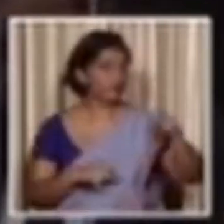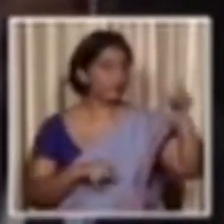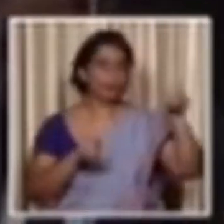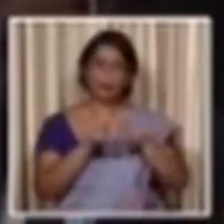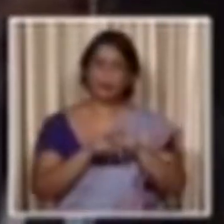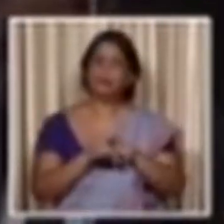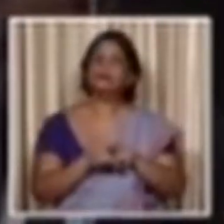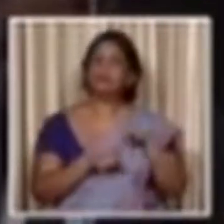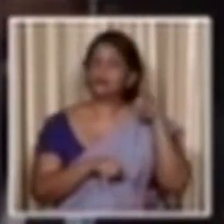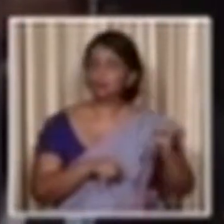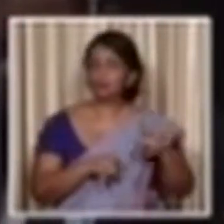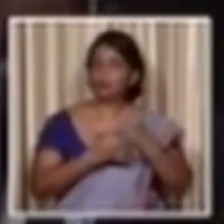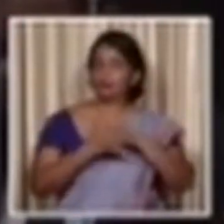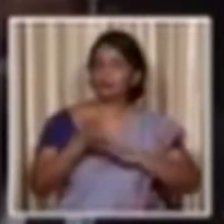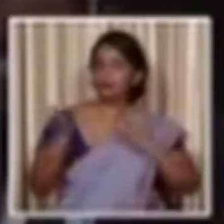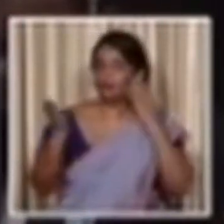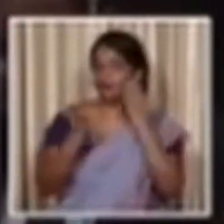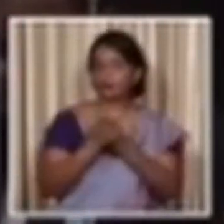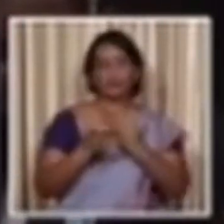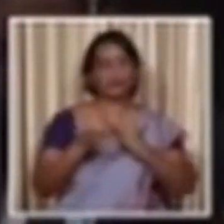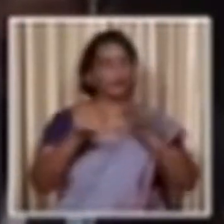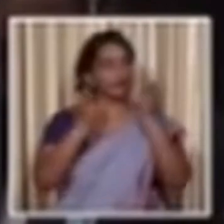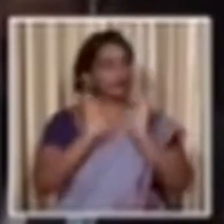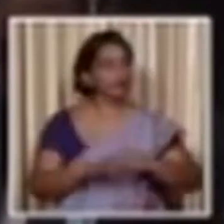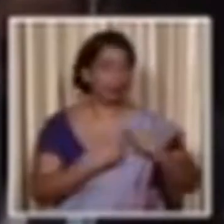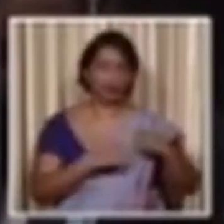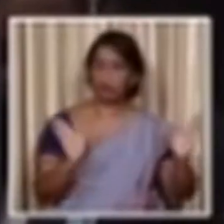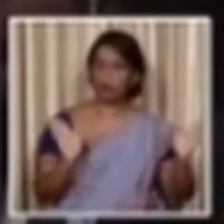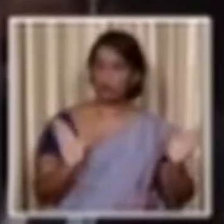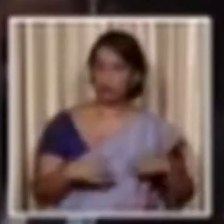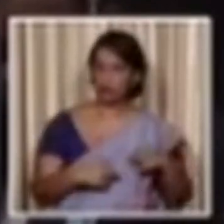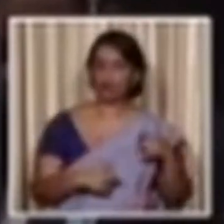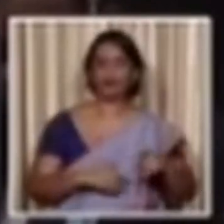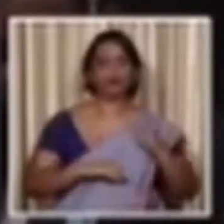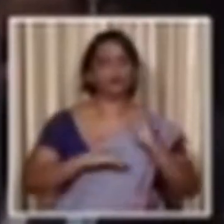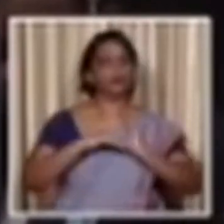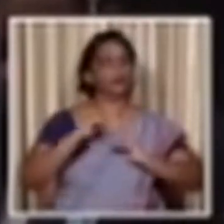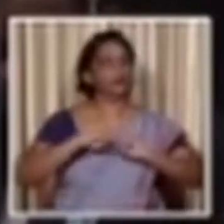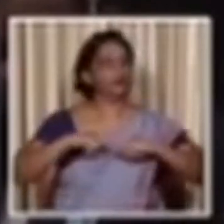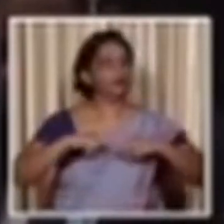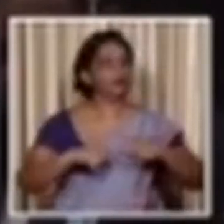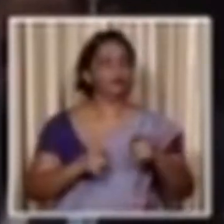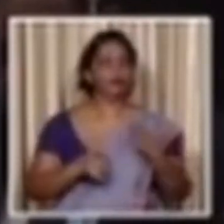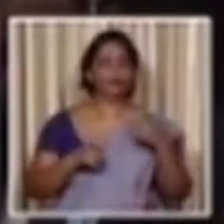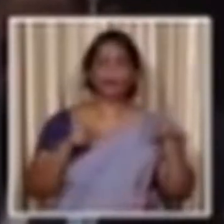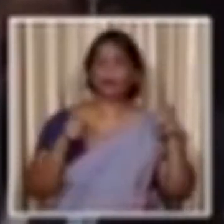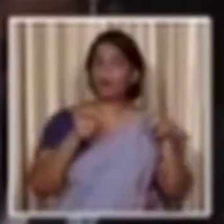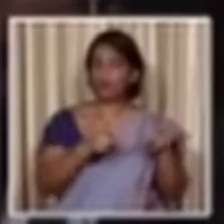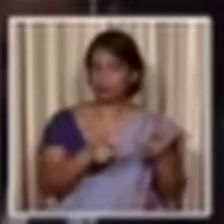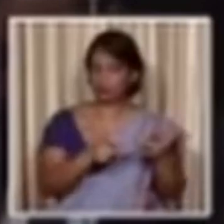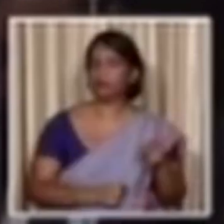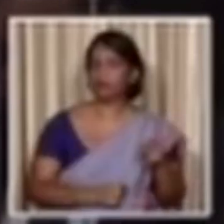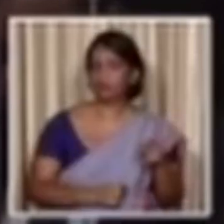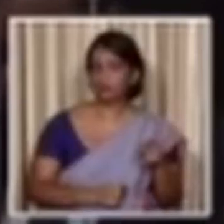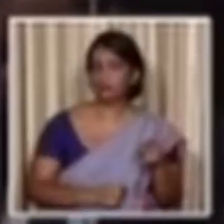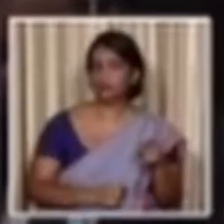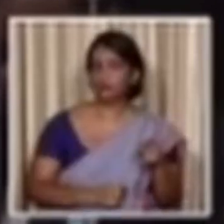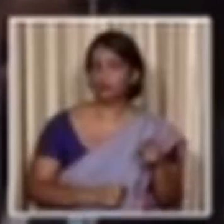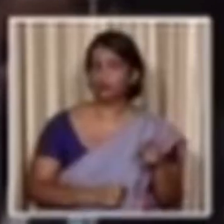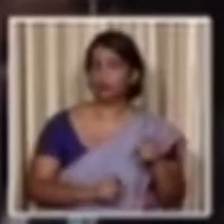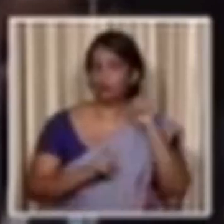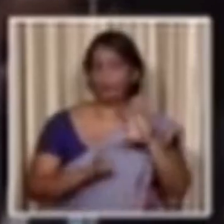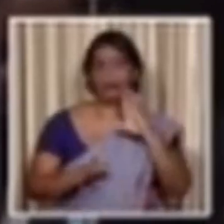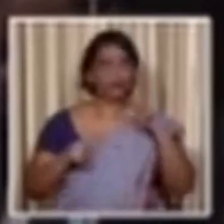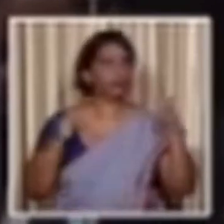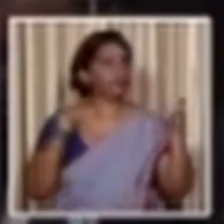විසින් එම පෙත්සම පිළිබඳ අවසන් තීන්දුව ලබා දෙන තෙක් ක්‍රියාත්මක වන වාරණ නියෝග ලබාදීමේදී එම